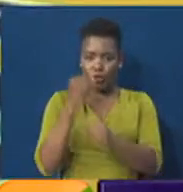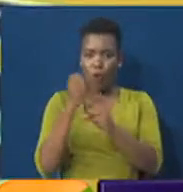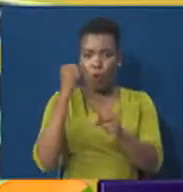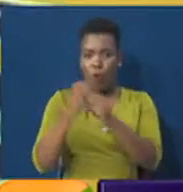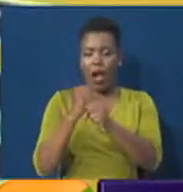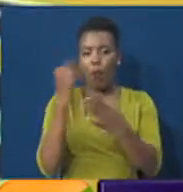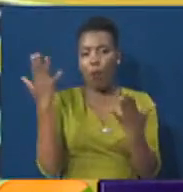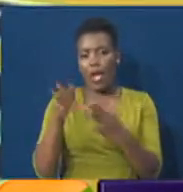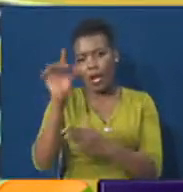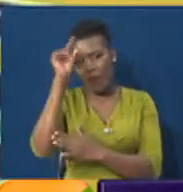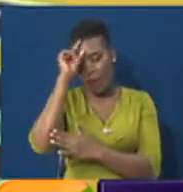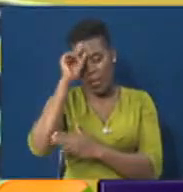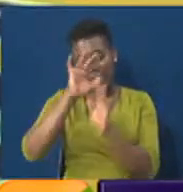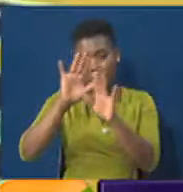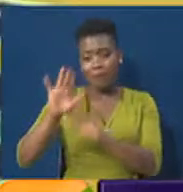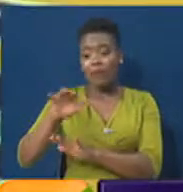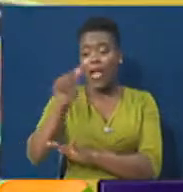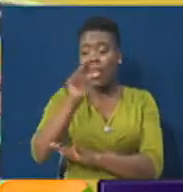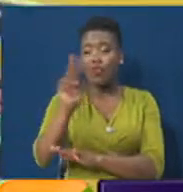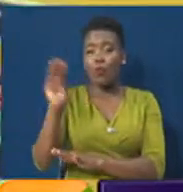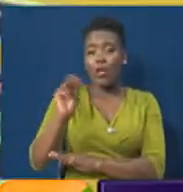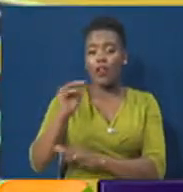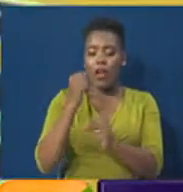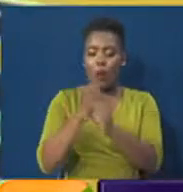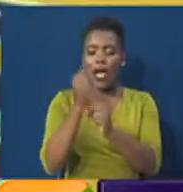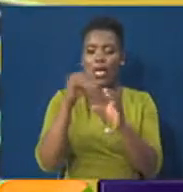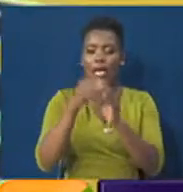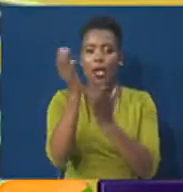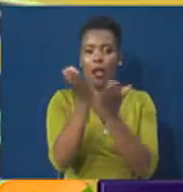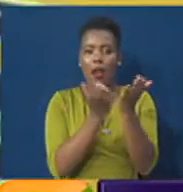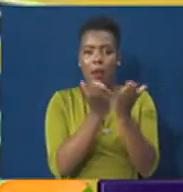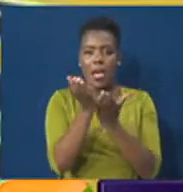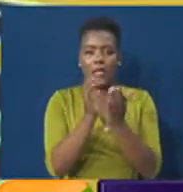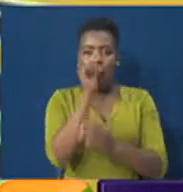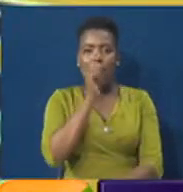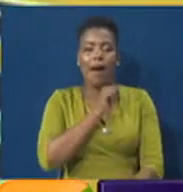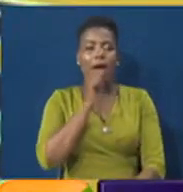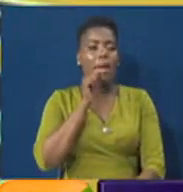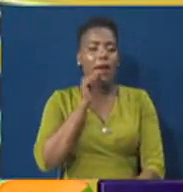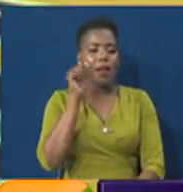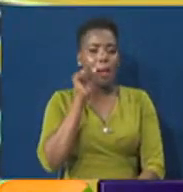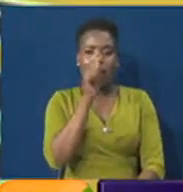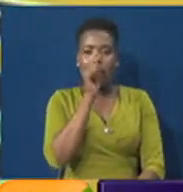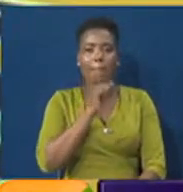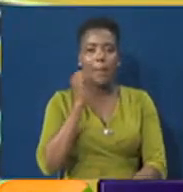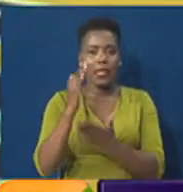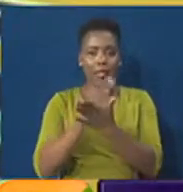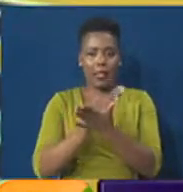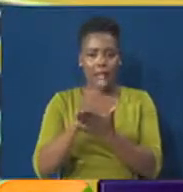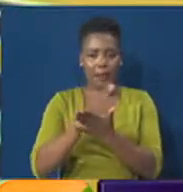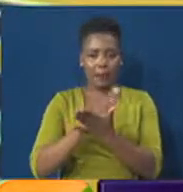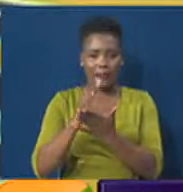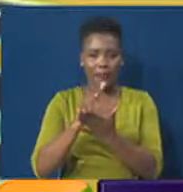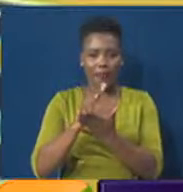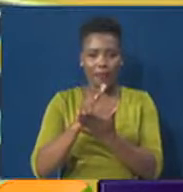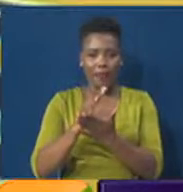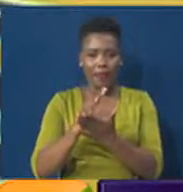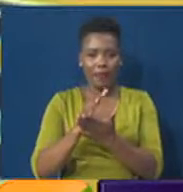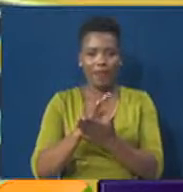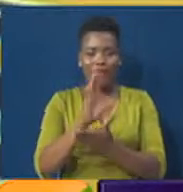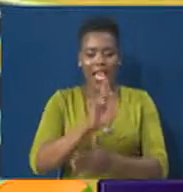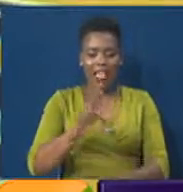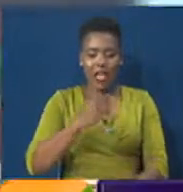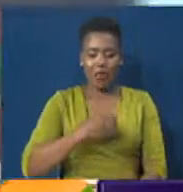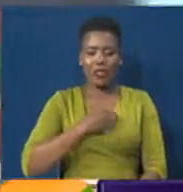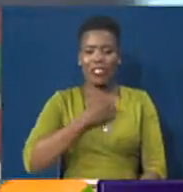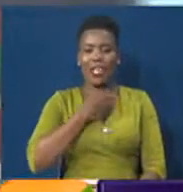milioni 2 ambao wameajiriwa kwa sekta ya binafsi, formal sector, ambao wanafaa tai kama Nimrod Tabu